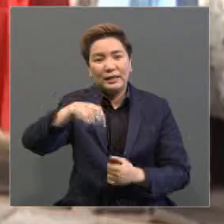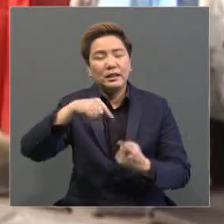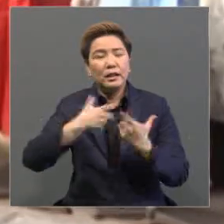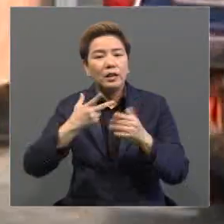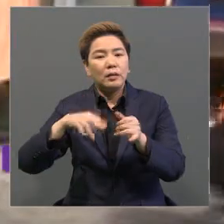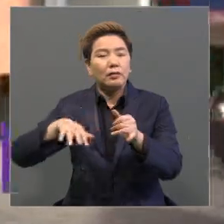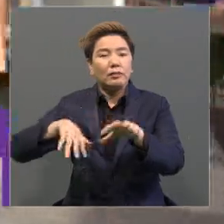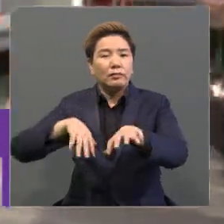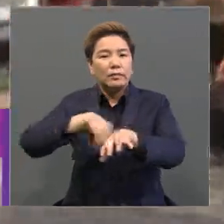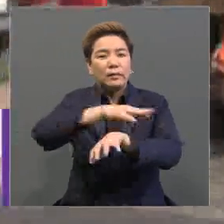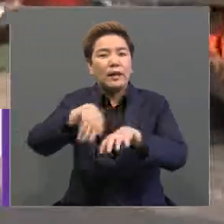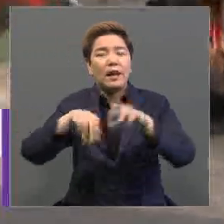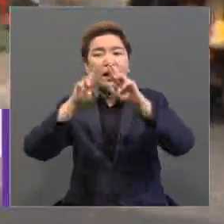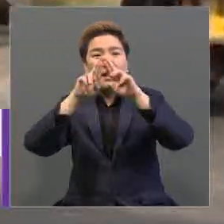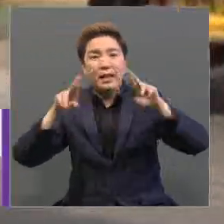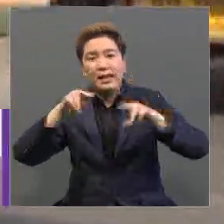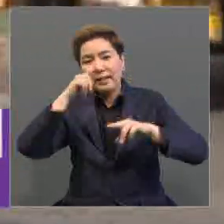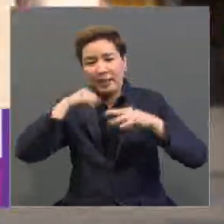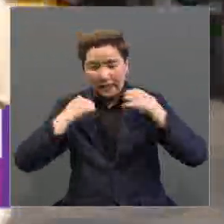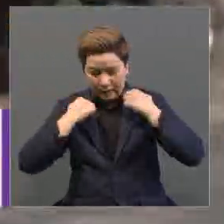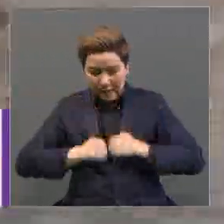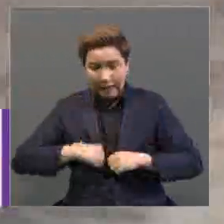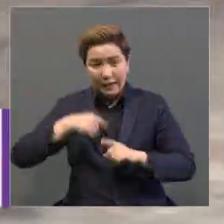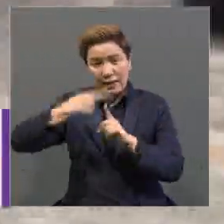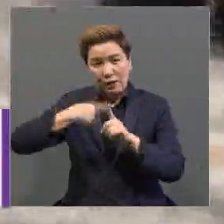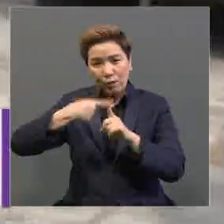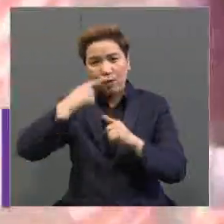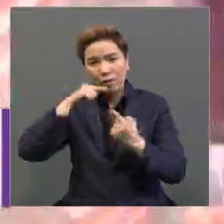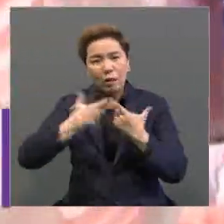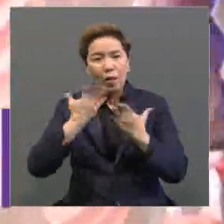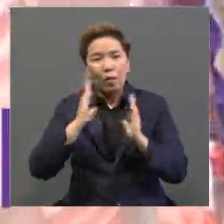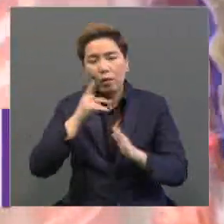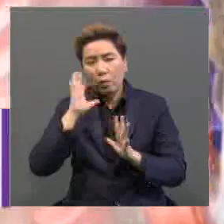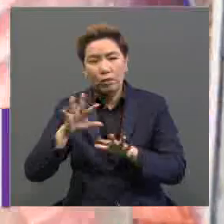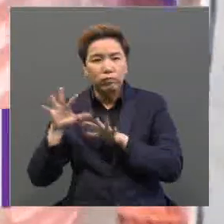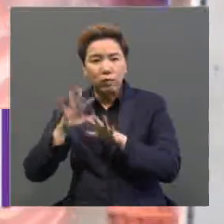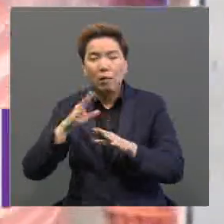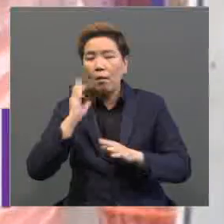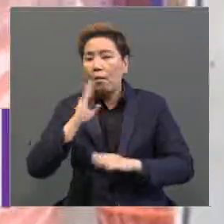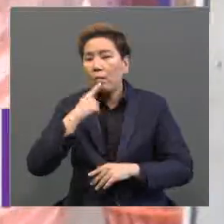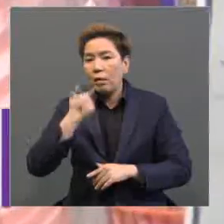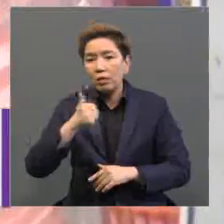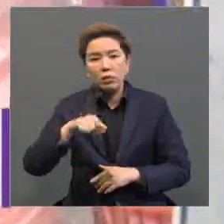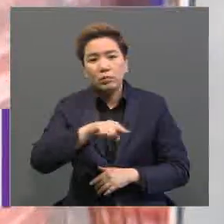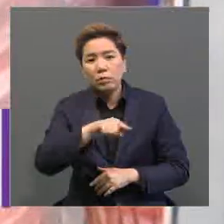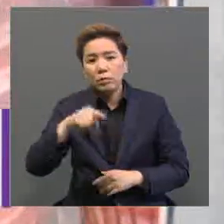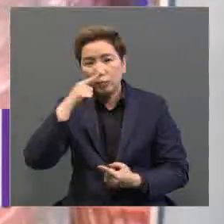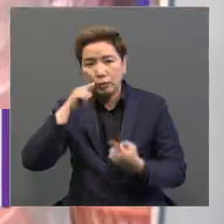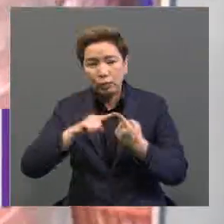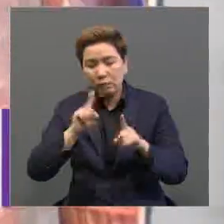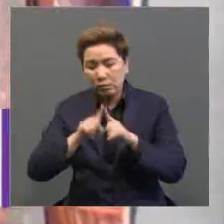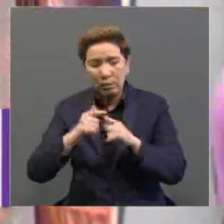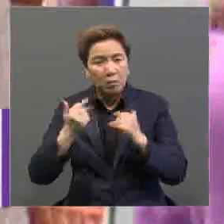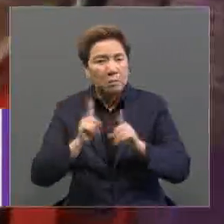บรรยากาศบริเวณร้านเช่าชุดไทยที่อยู่ใกล้ๆกับวัดอรุณเนี่ยโอ้โหผู้ประกอบการแถวนี้บอกว่ากลับ